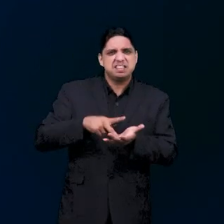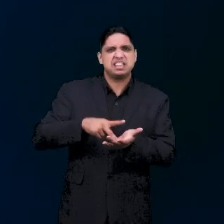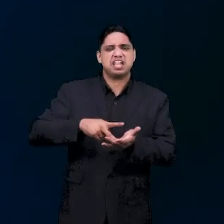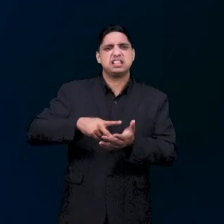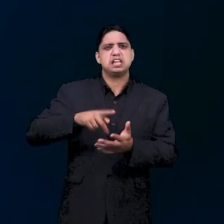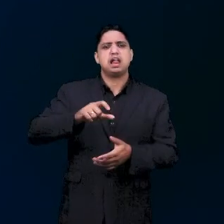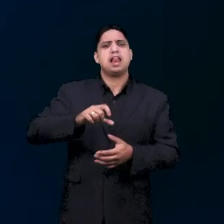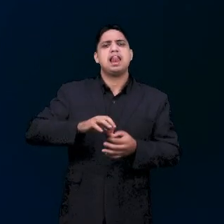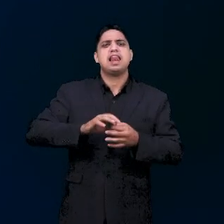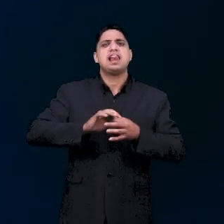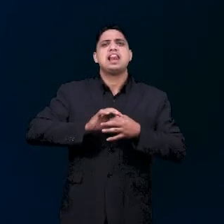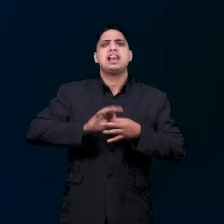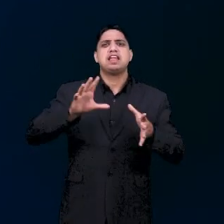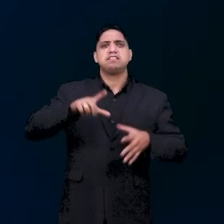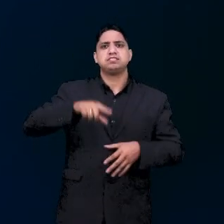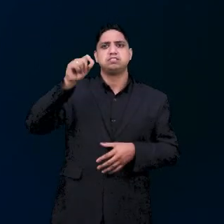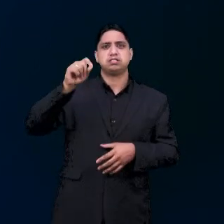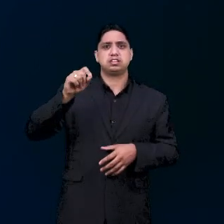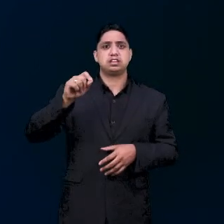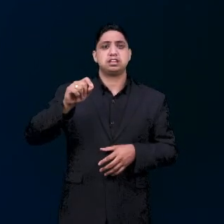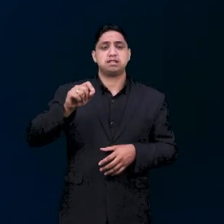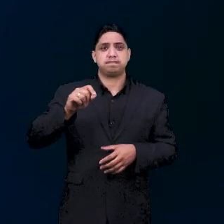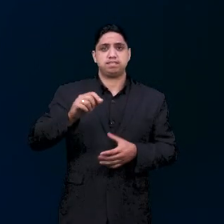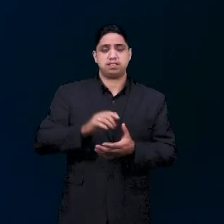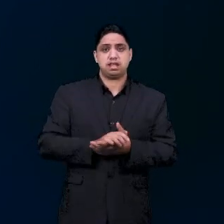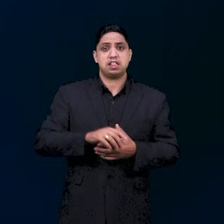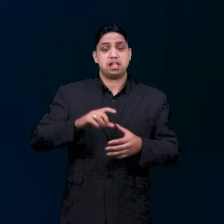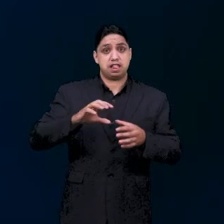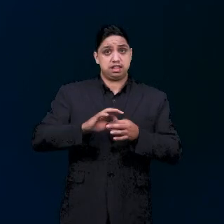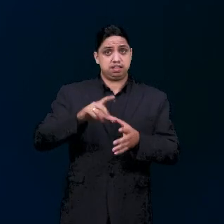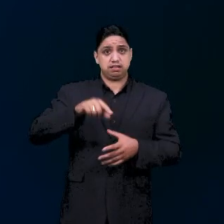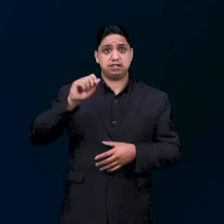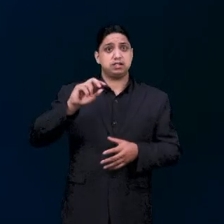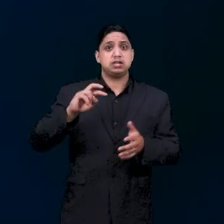faire tout sans conséquence.